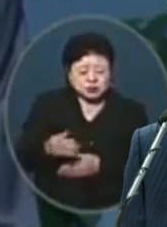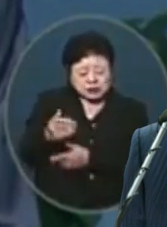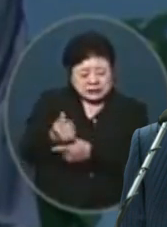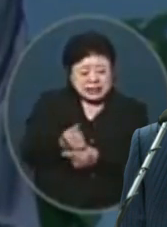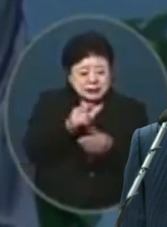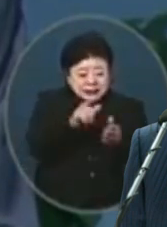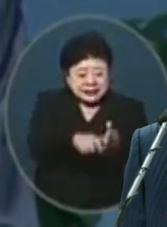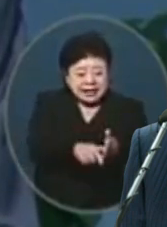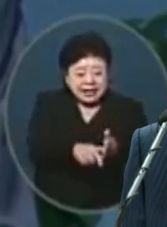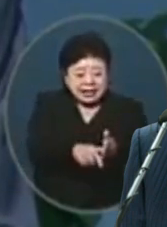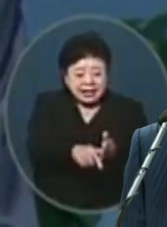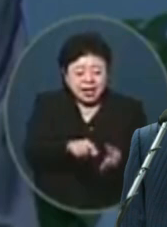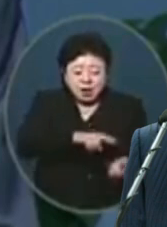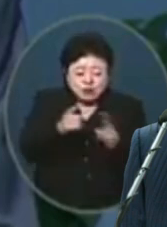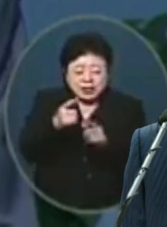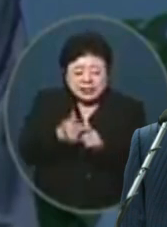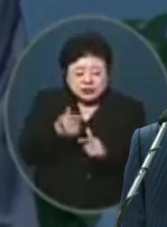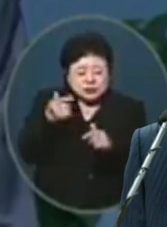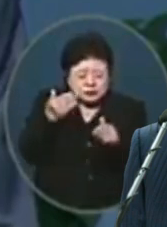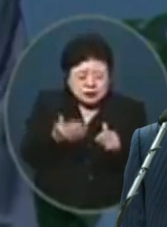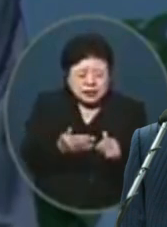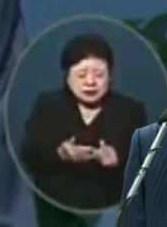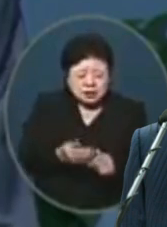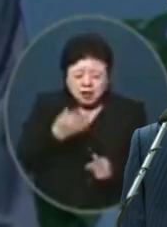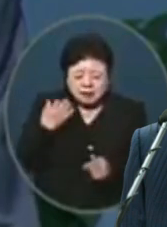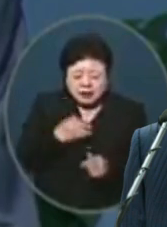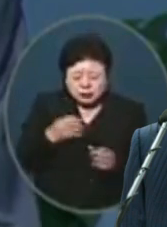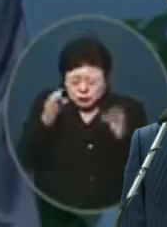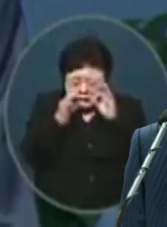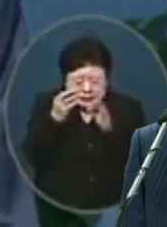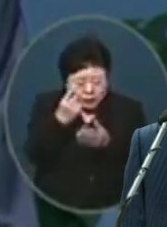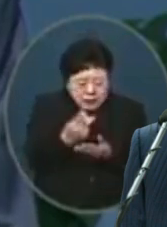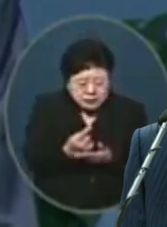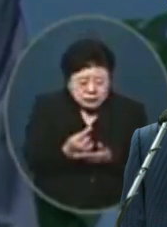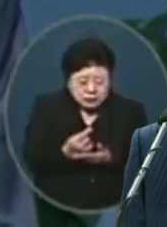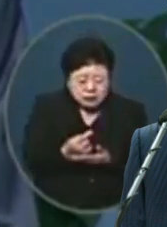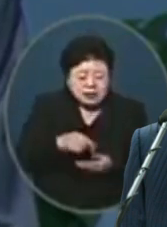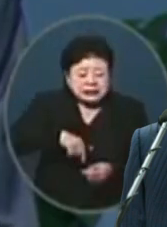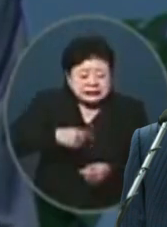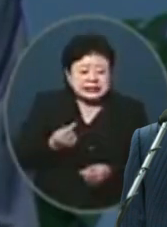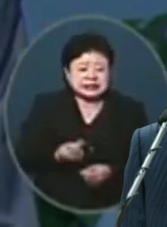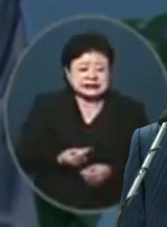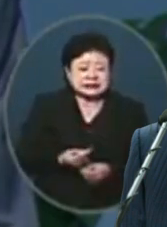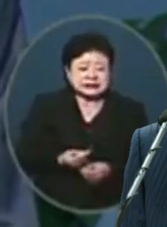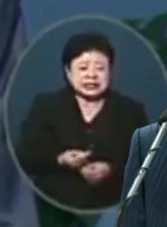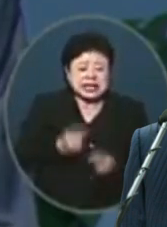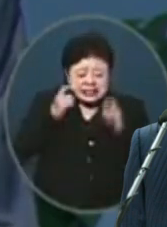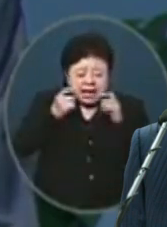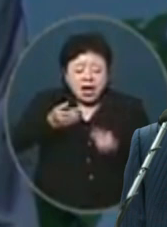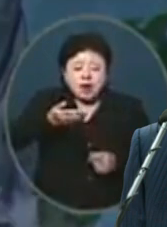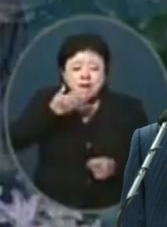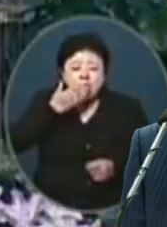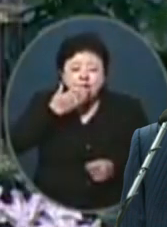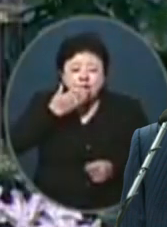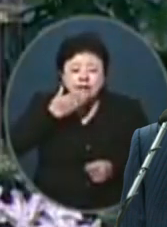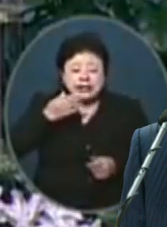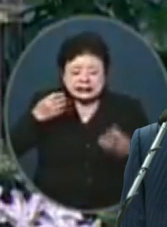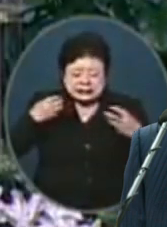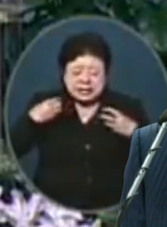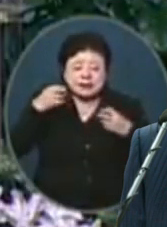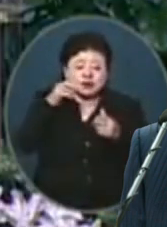있을 때 부활하신 예수님께서 그를 찾아오셨습니다. 그리고 자신의 양을 먹이라는 사명을